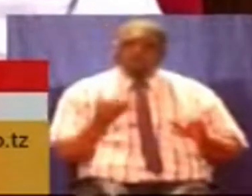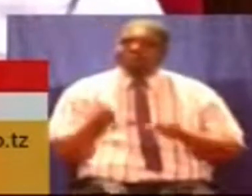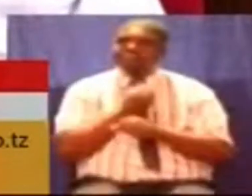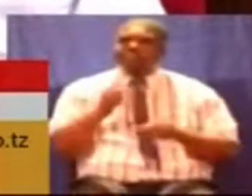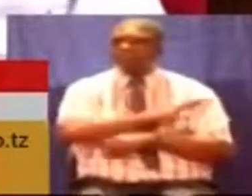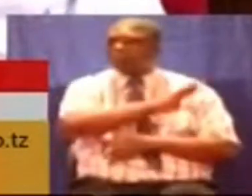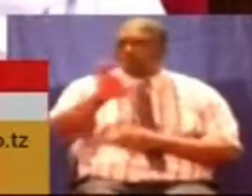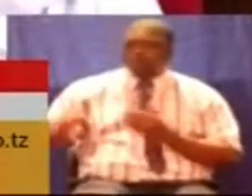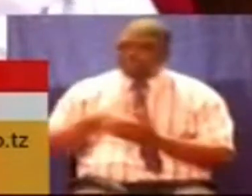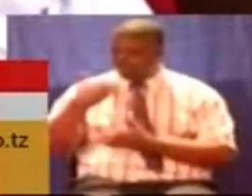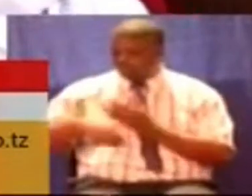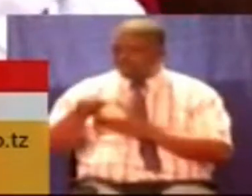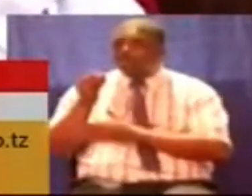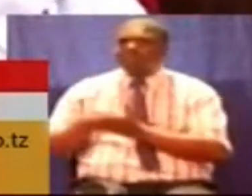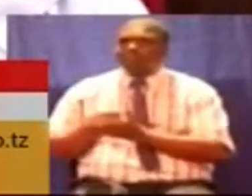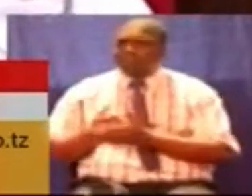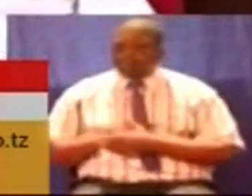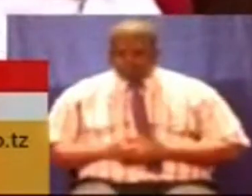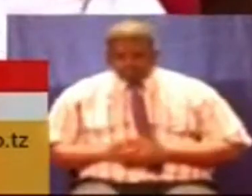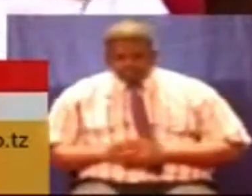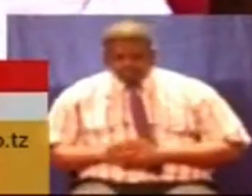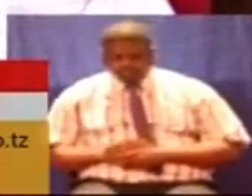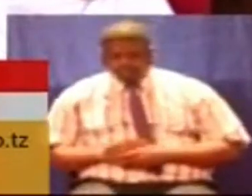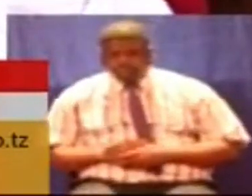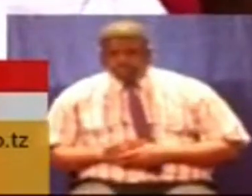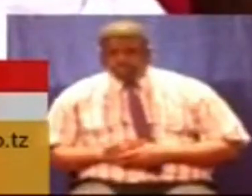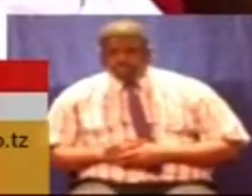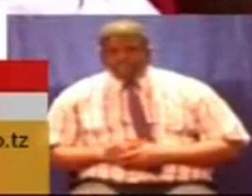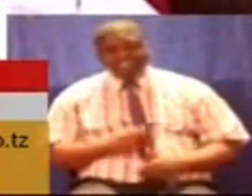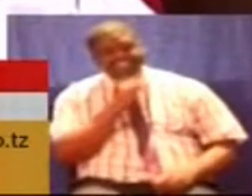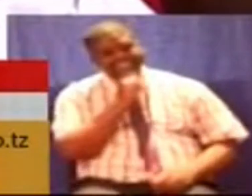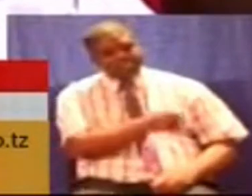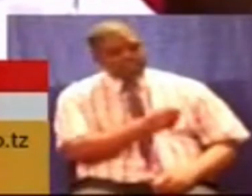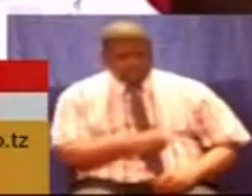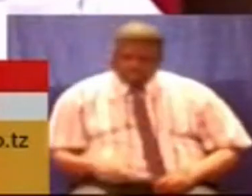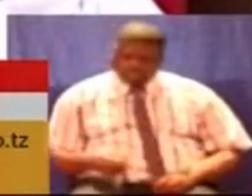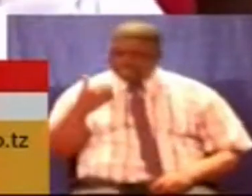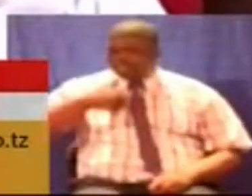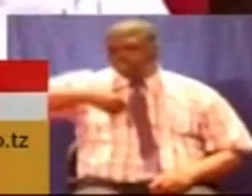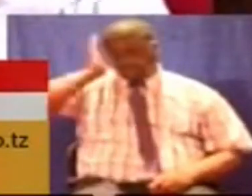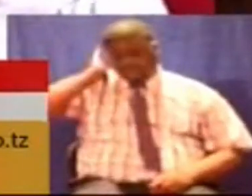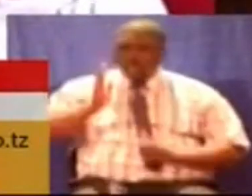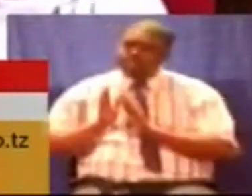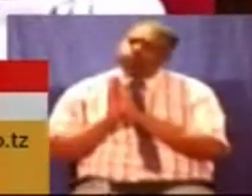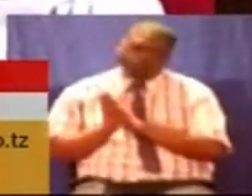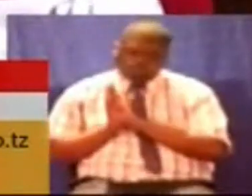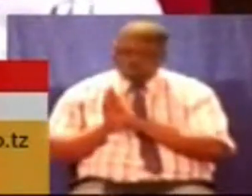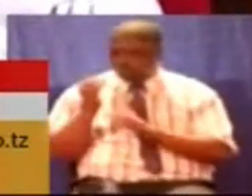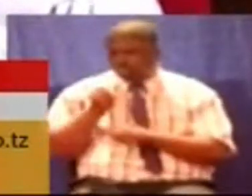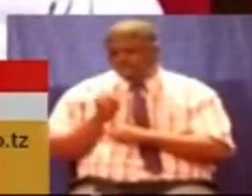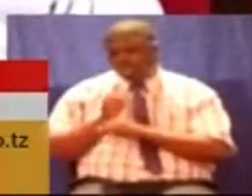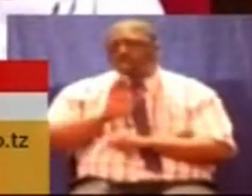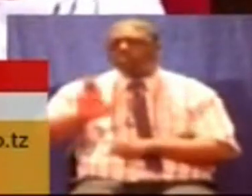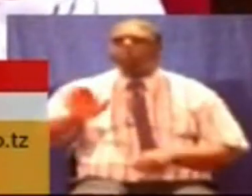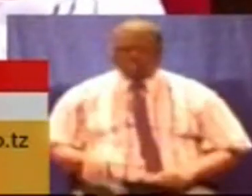fedha. Mheshimiwa Spika, nimshukuru vile vile serikali yangu kwa kazi iliyofanya. Leo tunaona